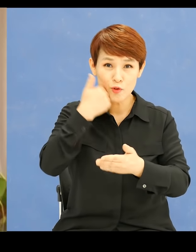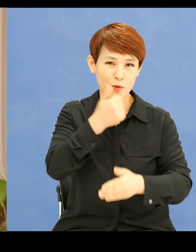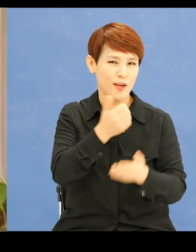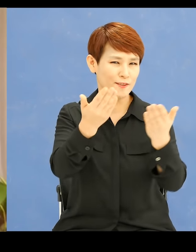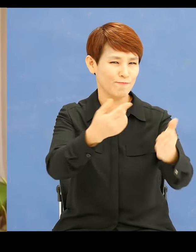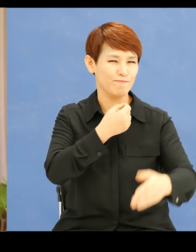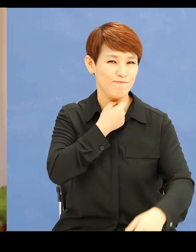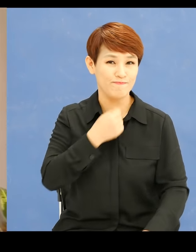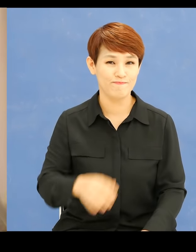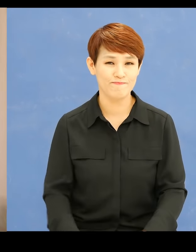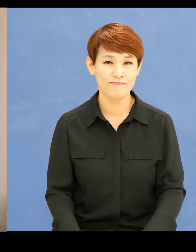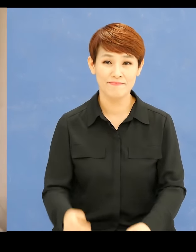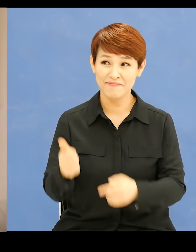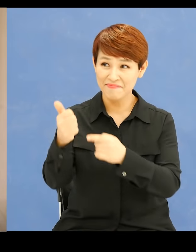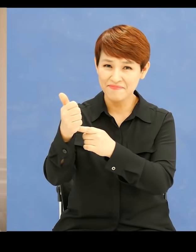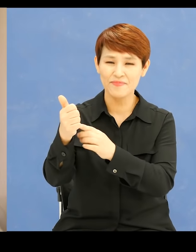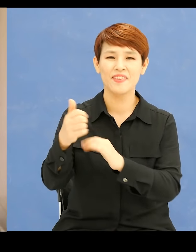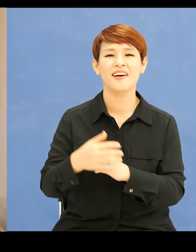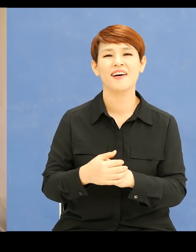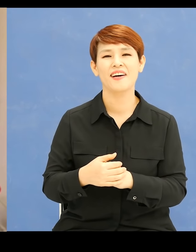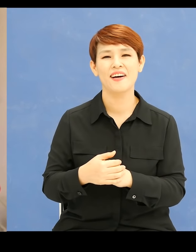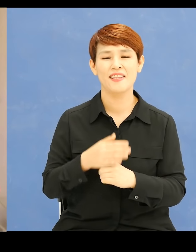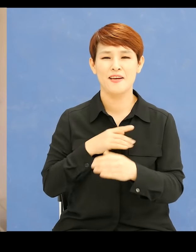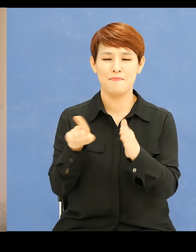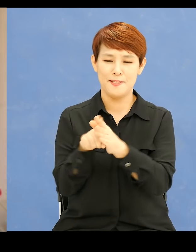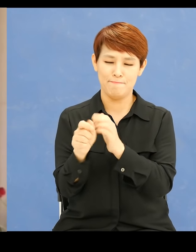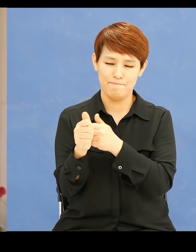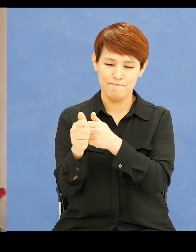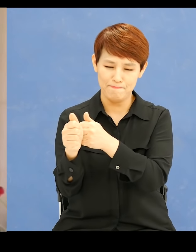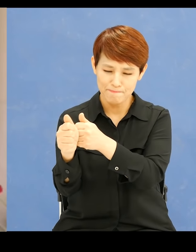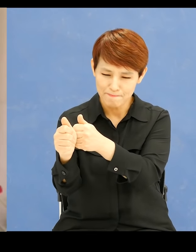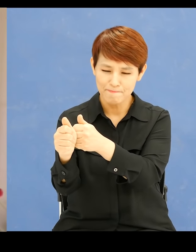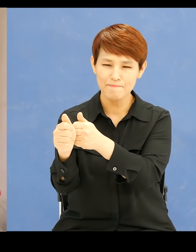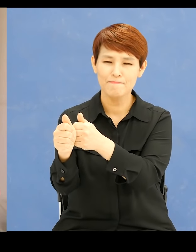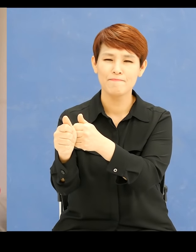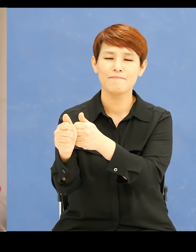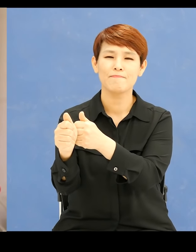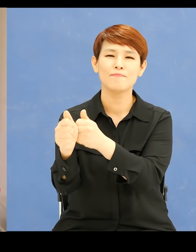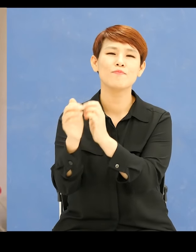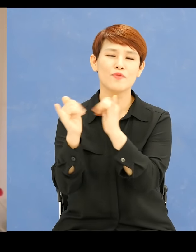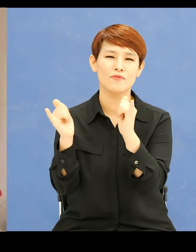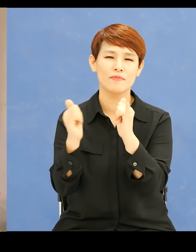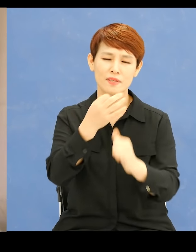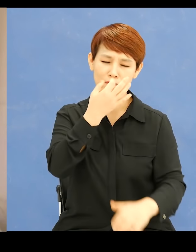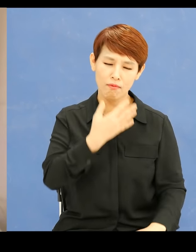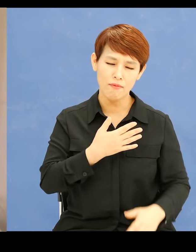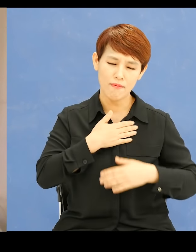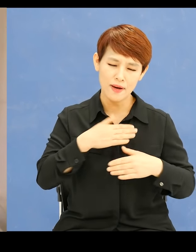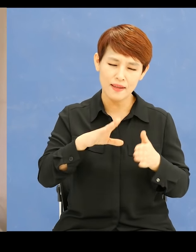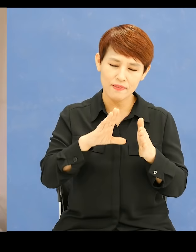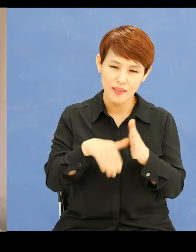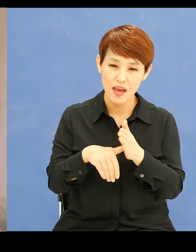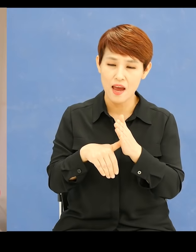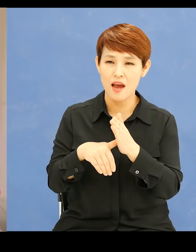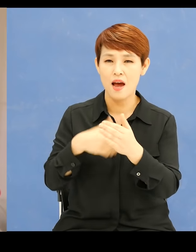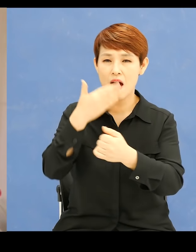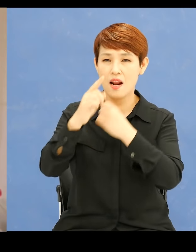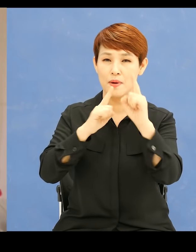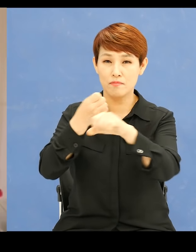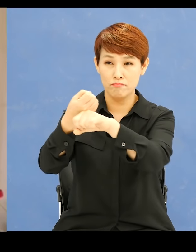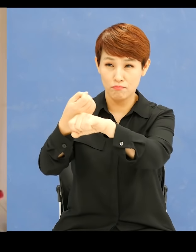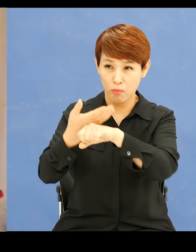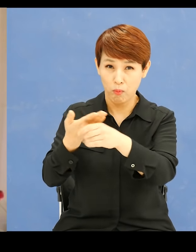소개해드리려고 합니다. 이분은 저의 신앙적 멘토님이세요. 제가 힘들고 지칠 때 이분의 말씀을 통해서 바르게